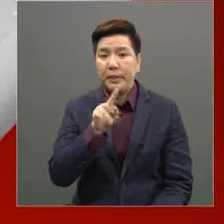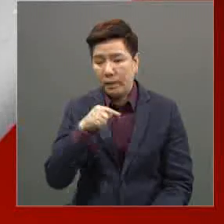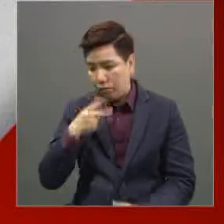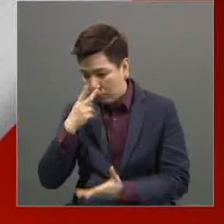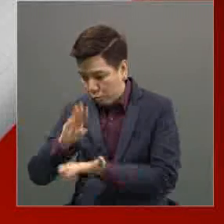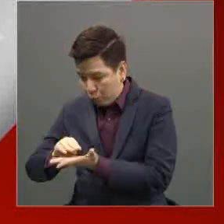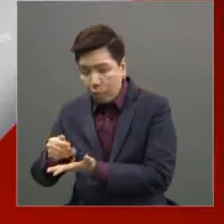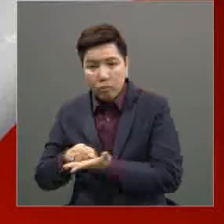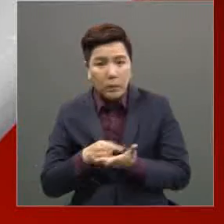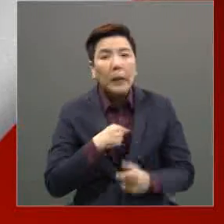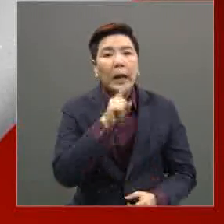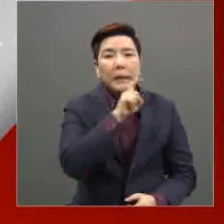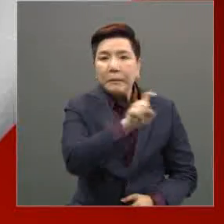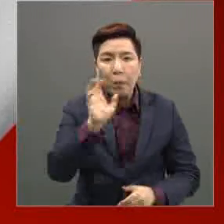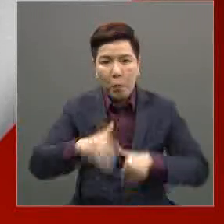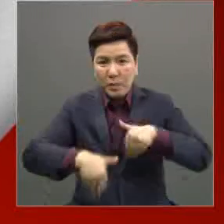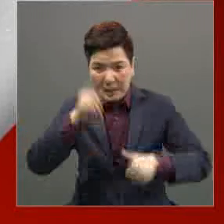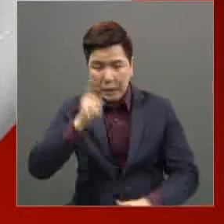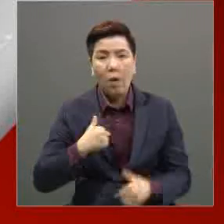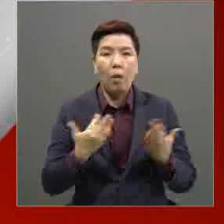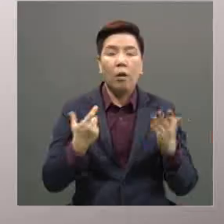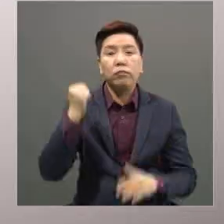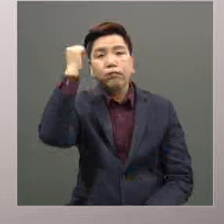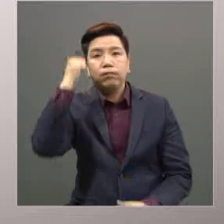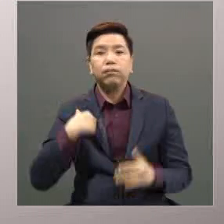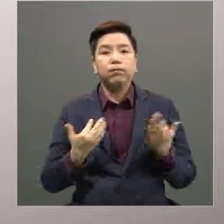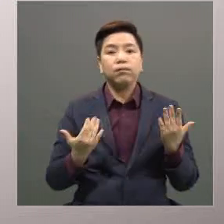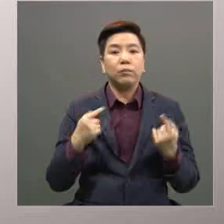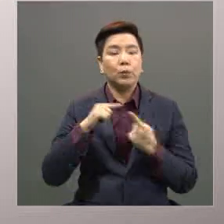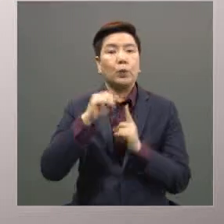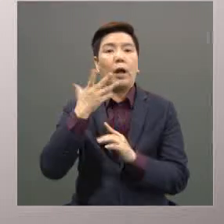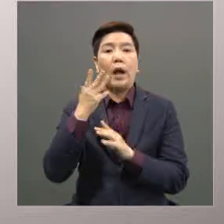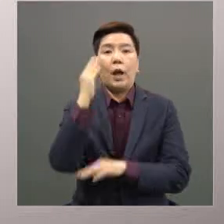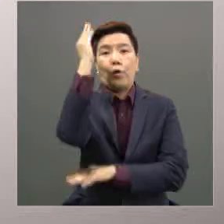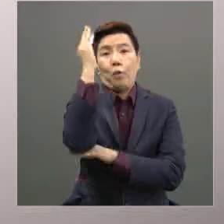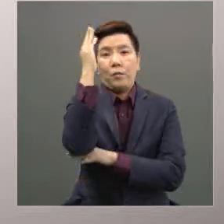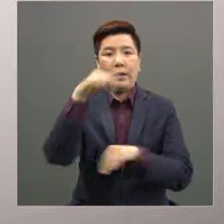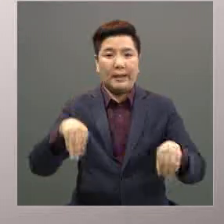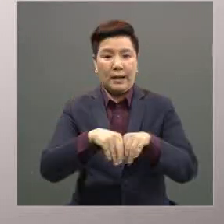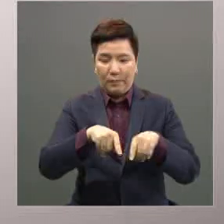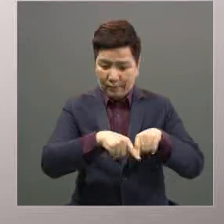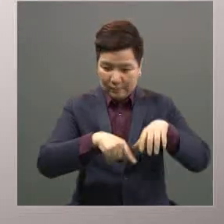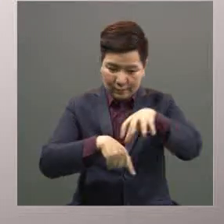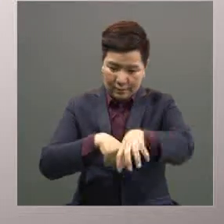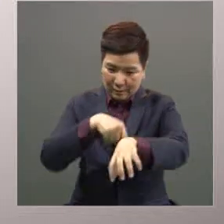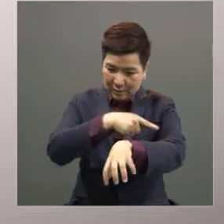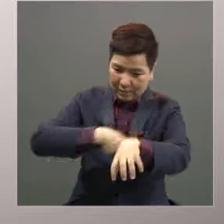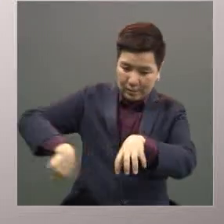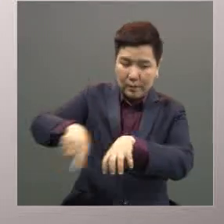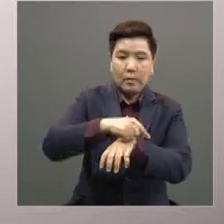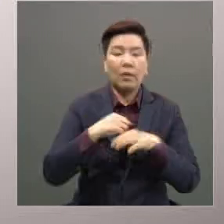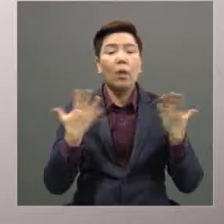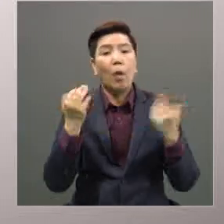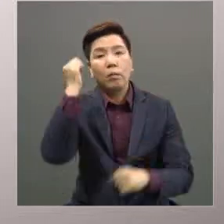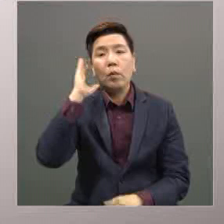งพื้นที่ไปพูดคุยสอบถามประชาชนตัวจริงที่คอยรถเมย์อยู่นะที่อนุสาวรีย์ชัยสมรภูมิคุณผู้ชม แหล่งใหญ่เลย แหล่งใหญ่เลยปรากฏว่